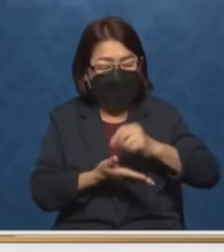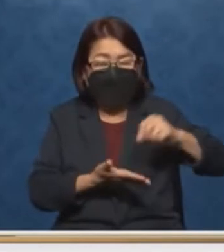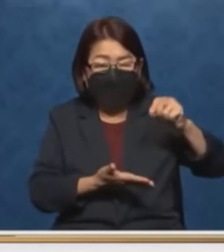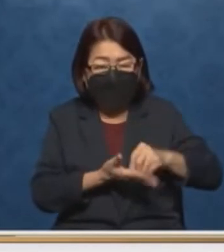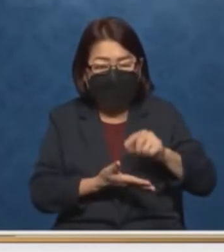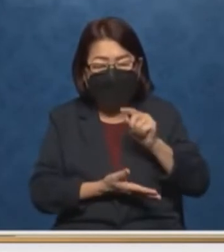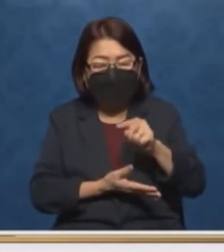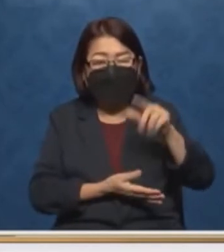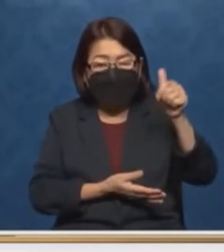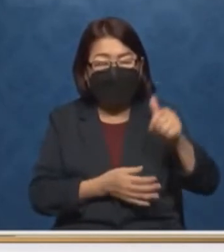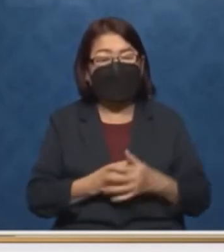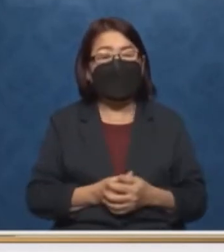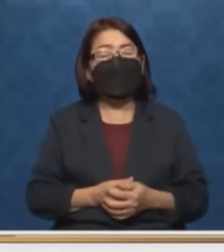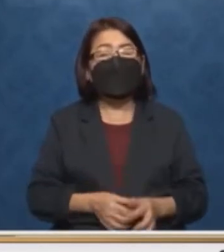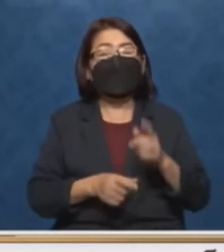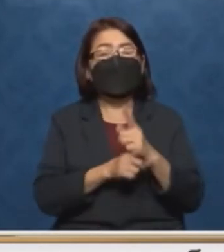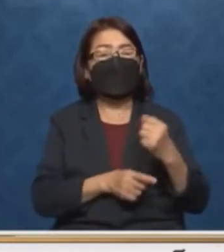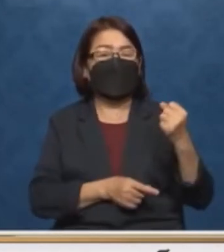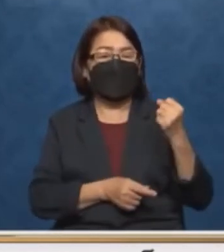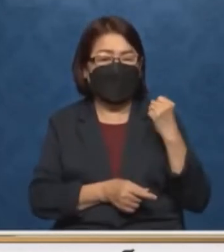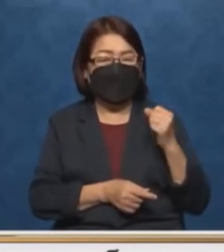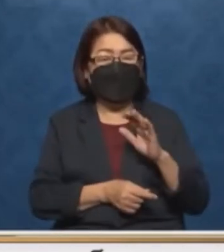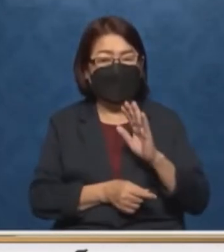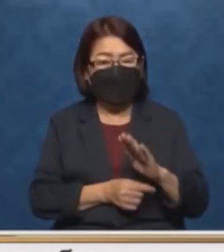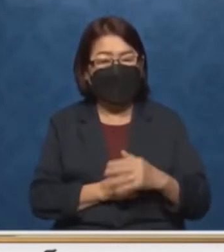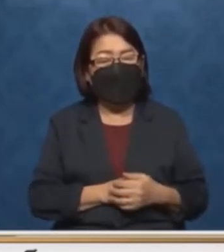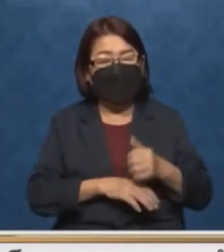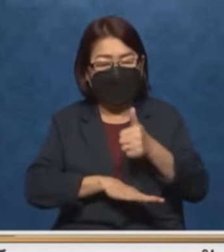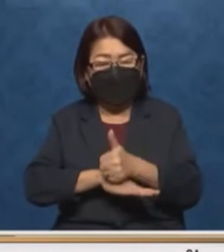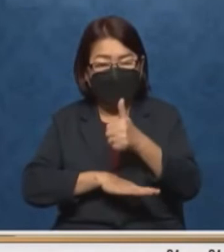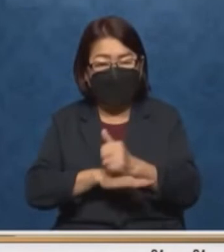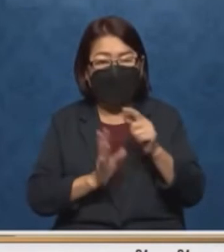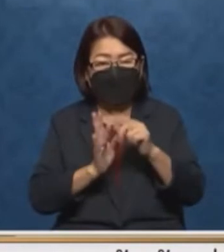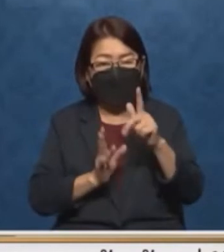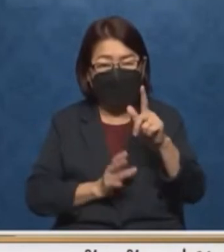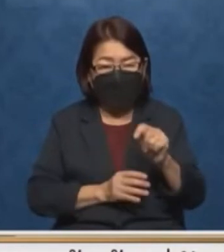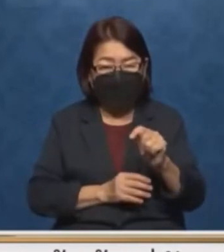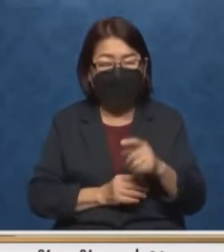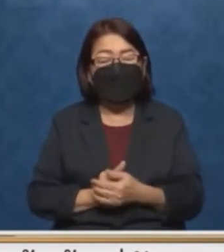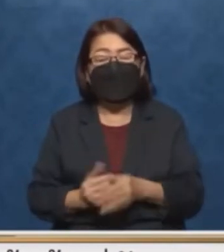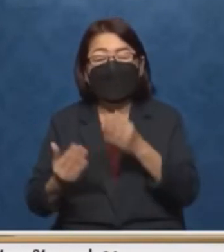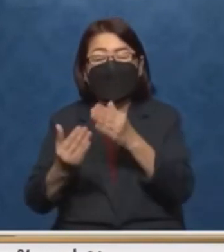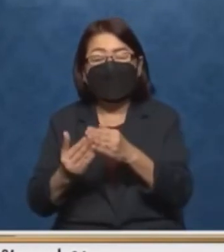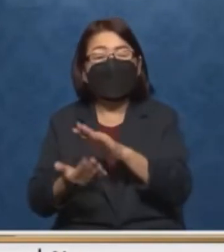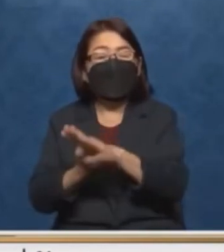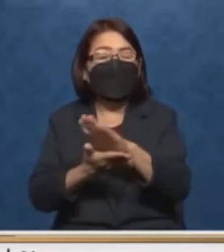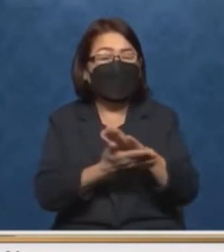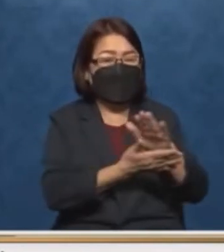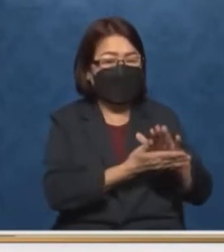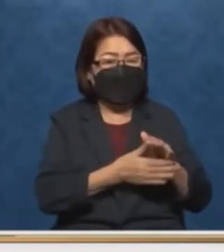ถือว่าเป็นการใช้อำนาจของผู้บังคับบัญชานะครับต่อผู้ใต้บังคับบัญชา